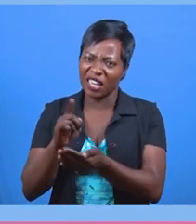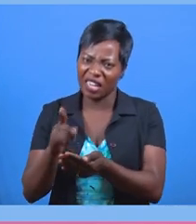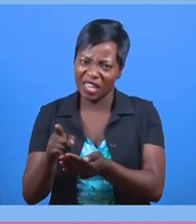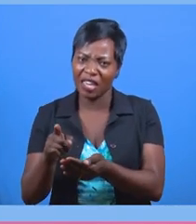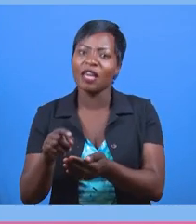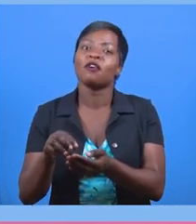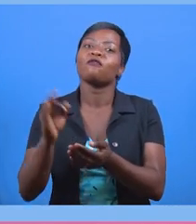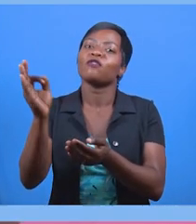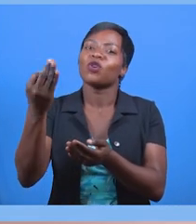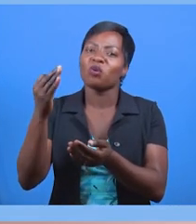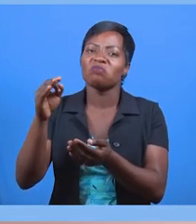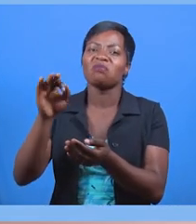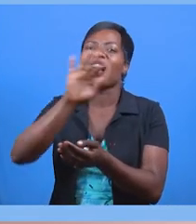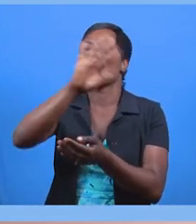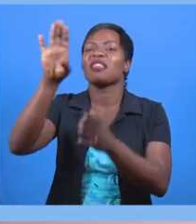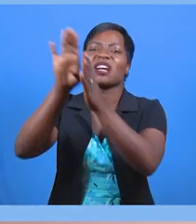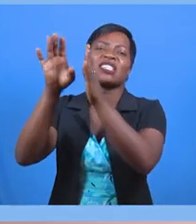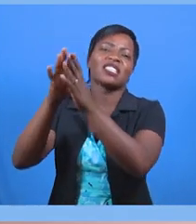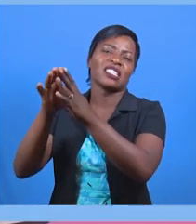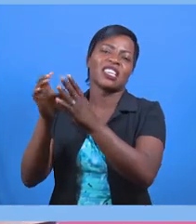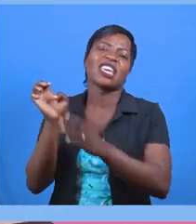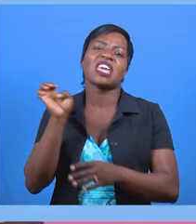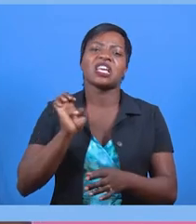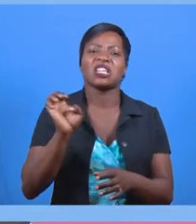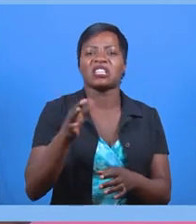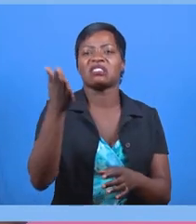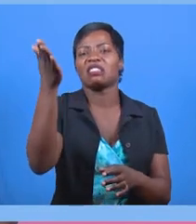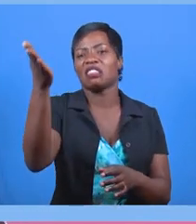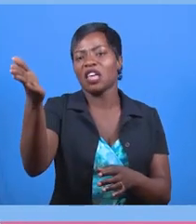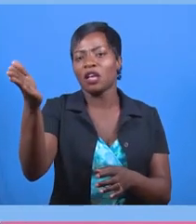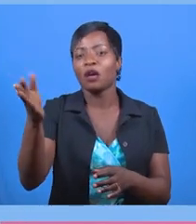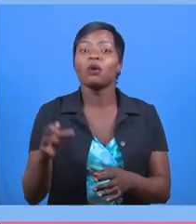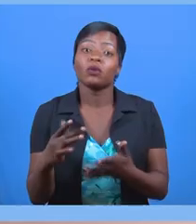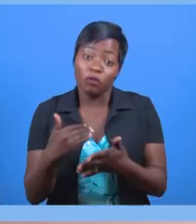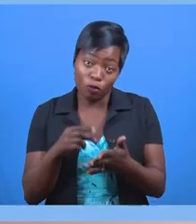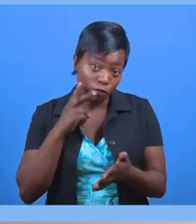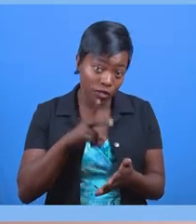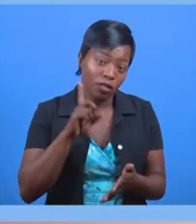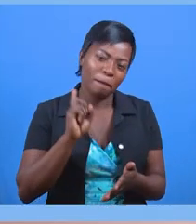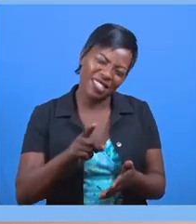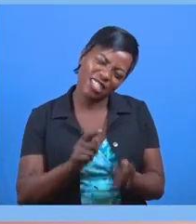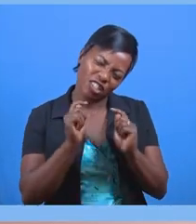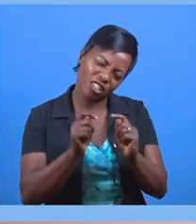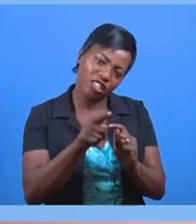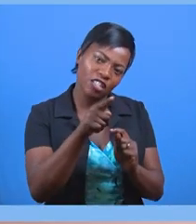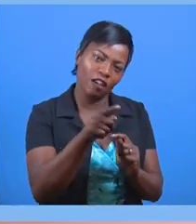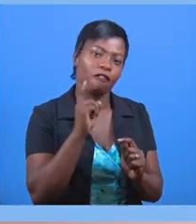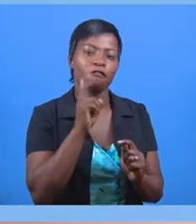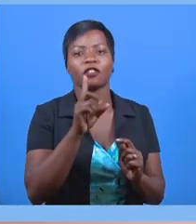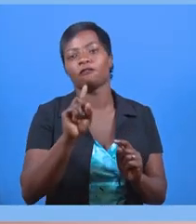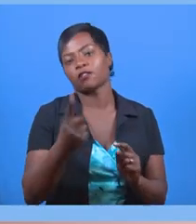appointments yekuti kana ndada kushanya ndototaura kuti ndiri kushanya. Asi zvatinofambirana nenguva